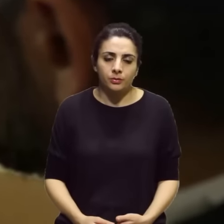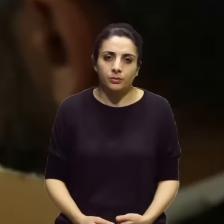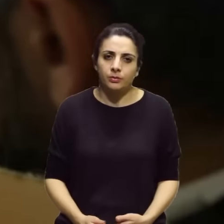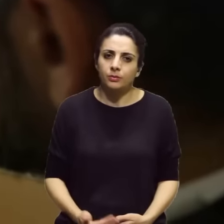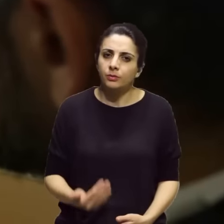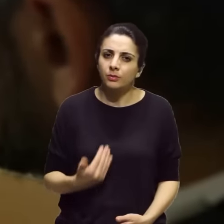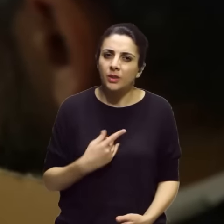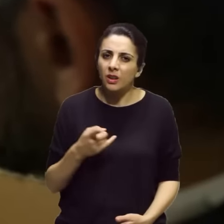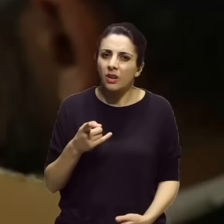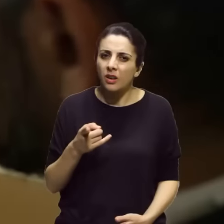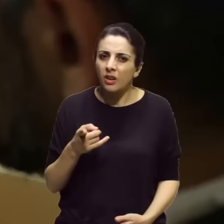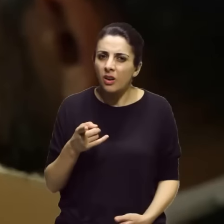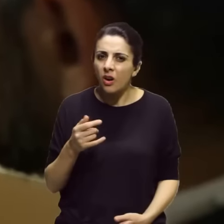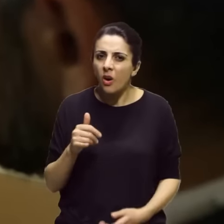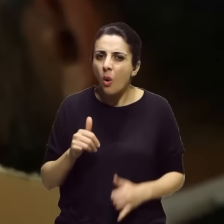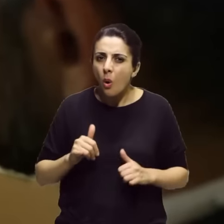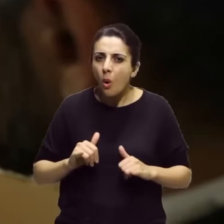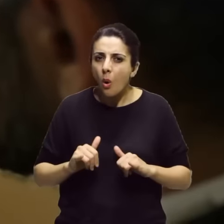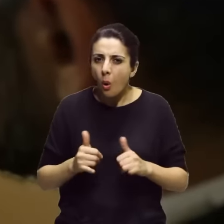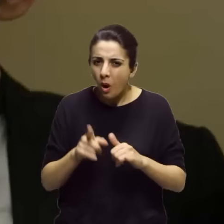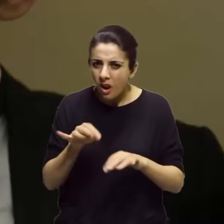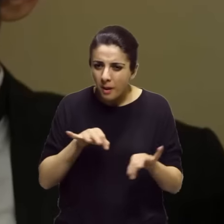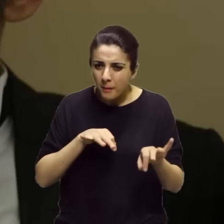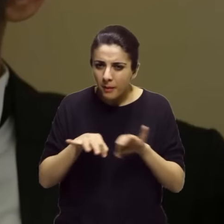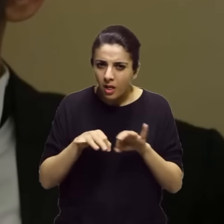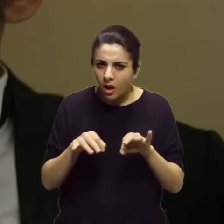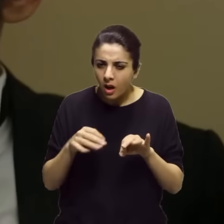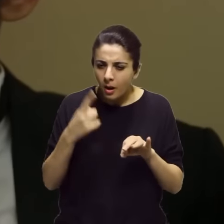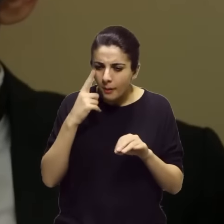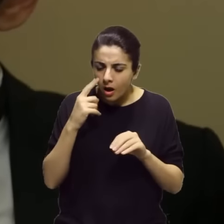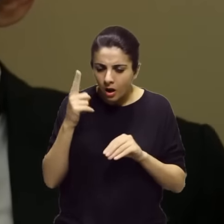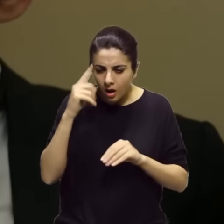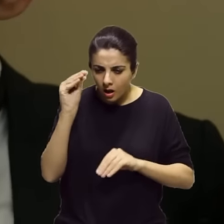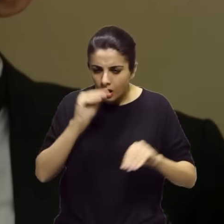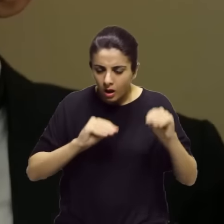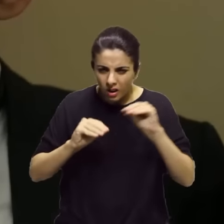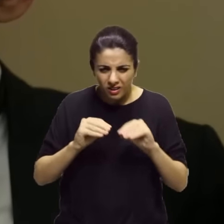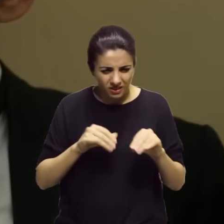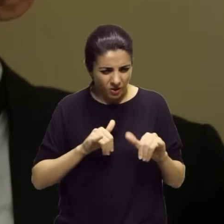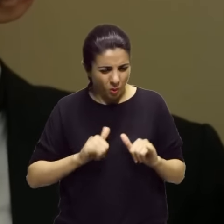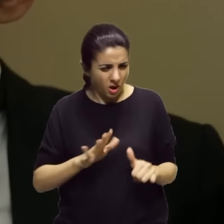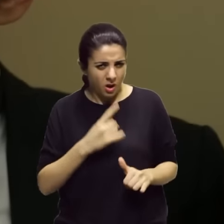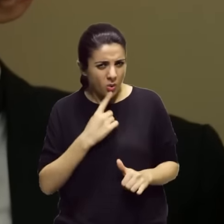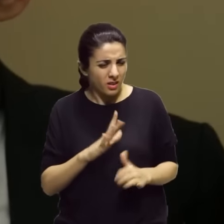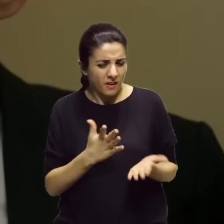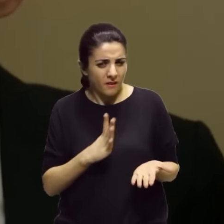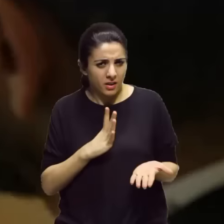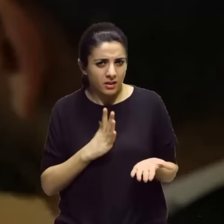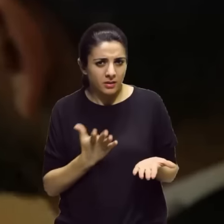Ya ben bu oynadığın yapbozun parçalarını birleştirdim de. Yapboz mu? Ne